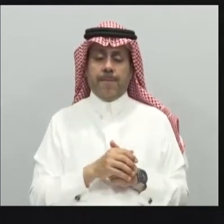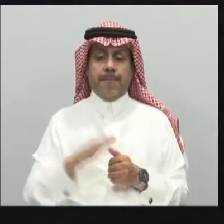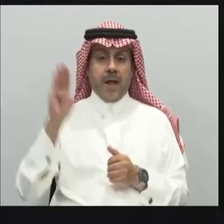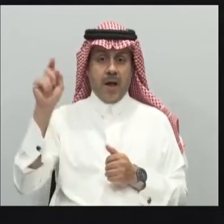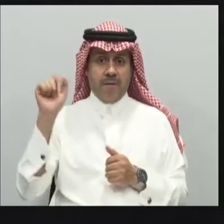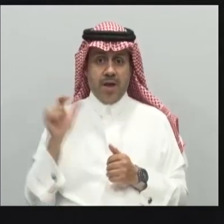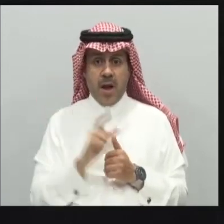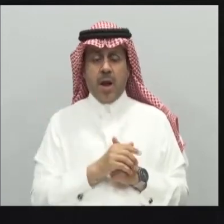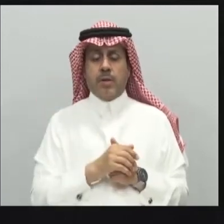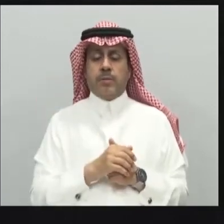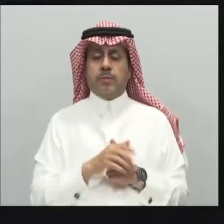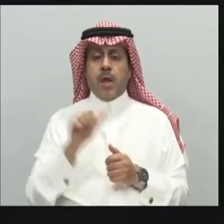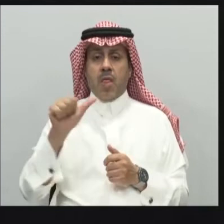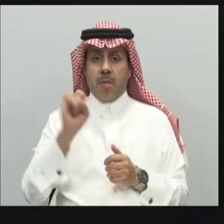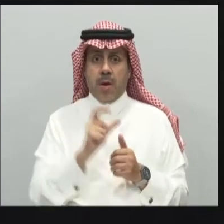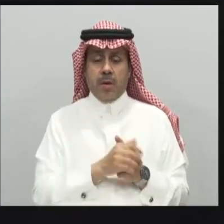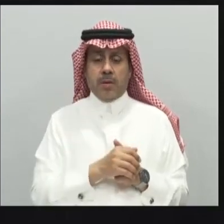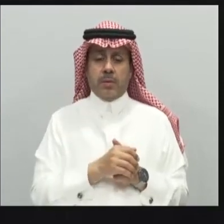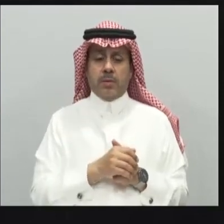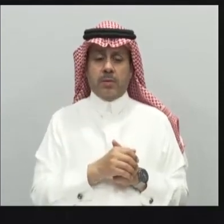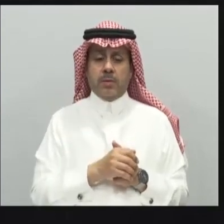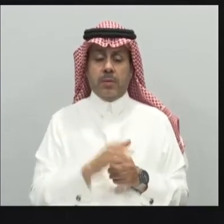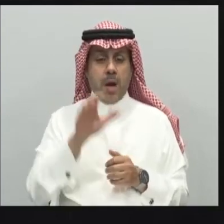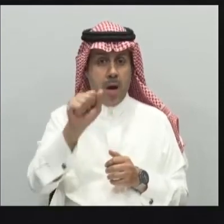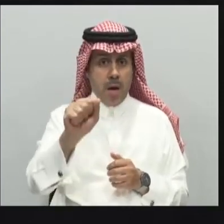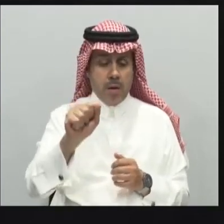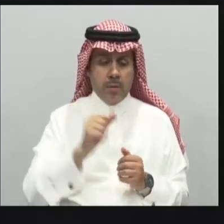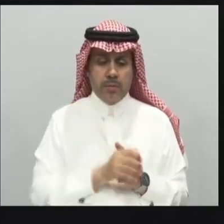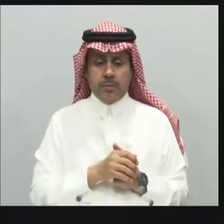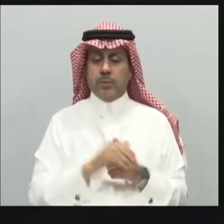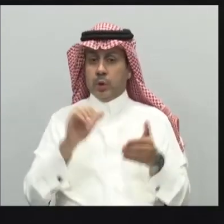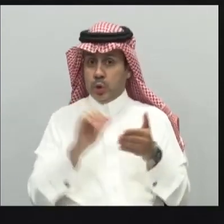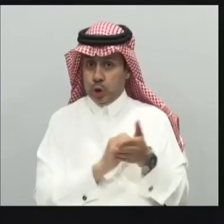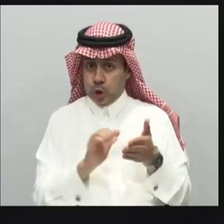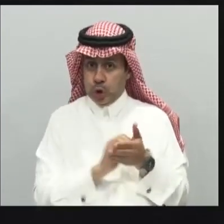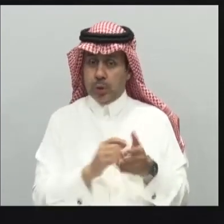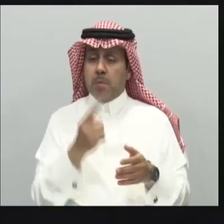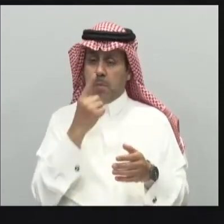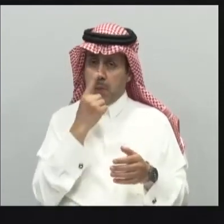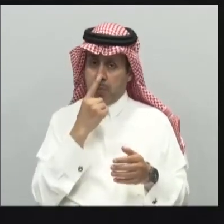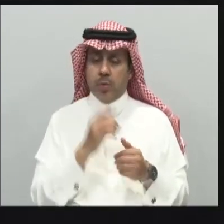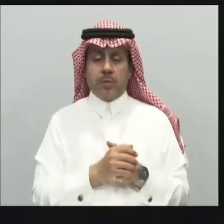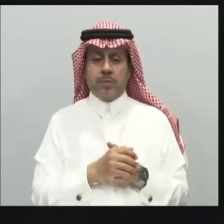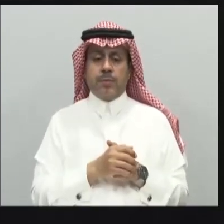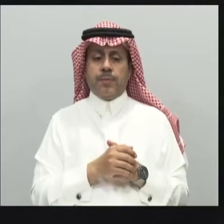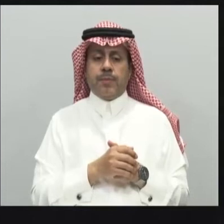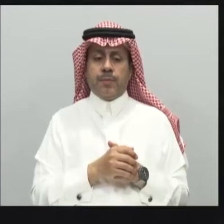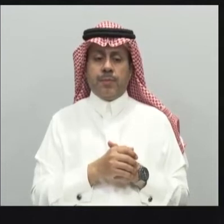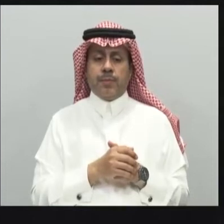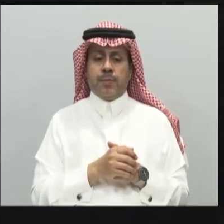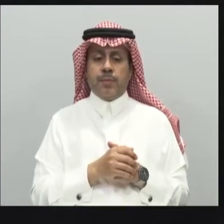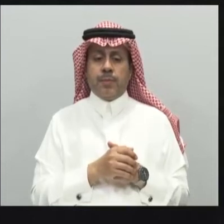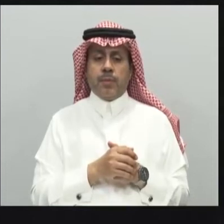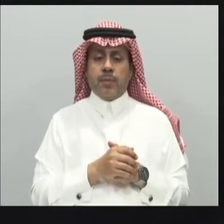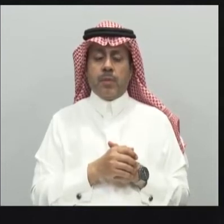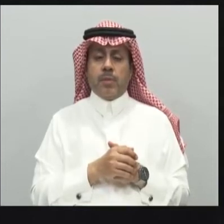كفيل ضامن يضمن الحق الذي عليك فهذا شرط مقبول ايضا مثال اخر التوثيقيه